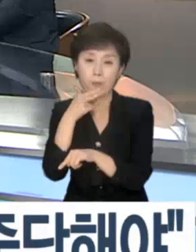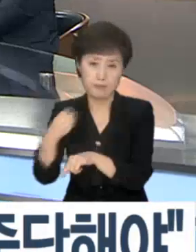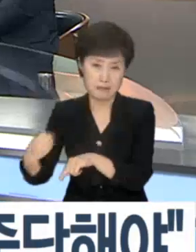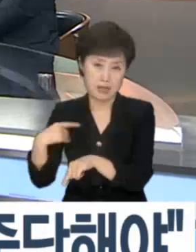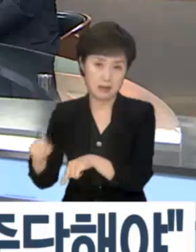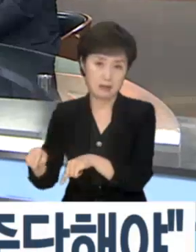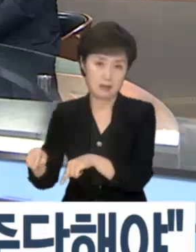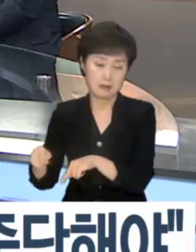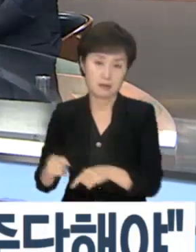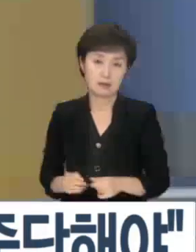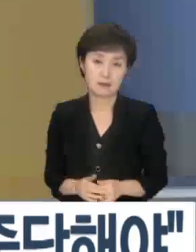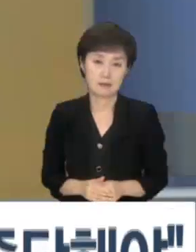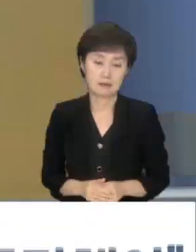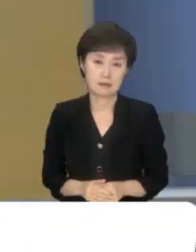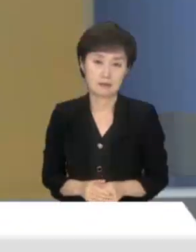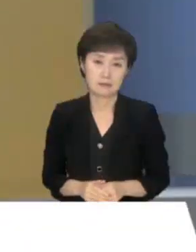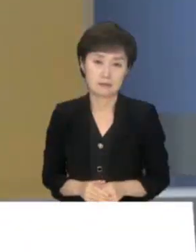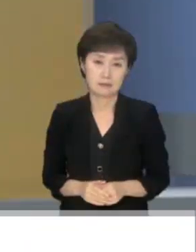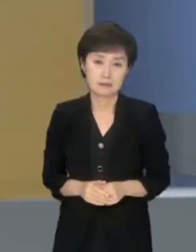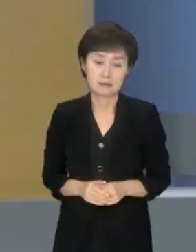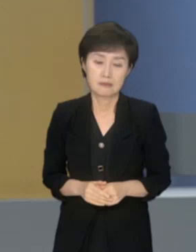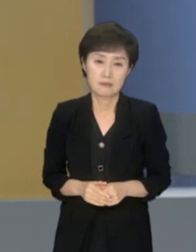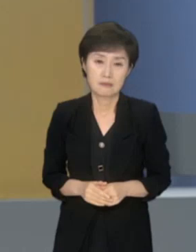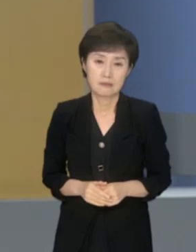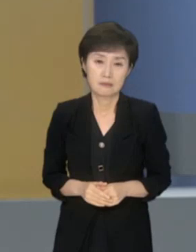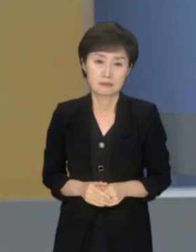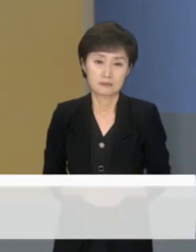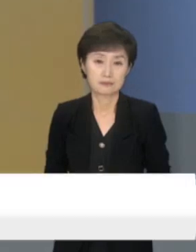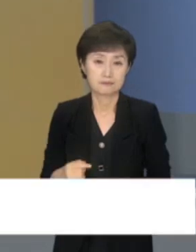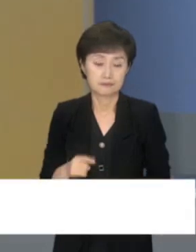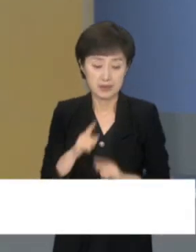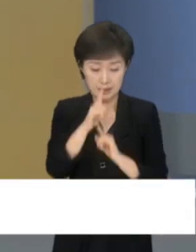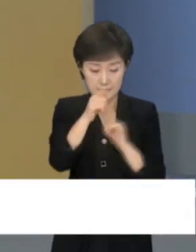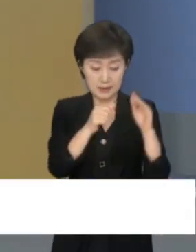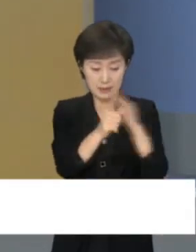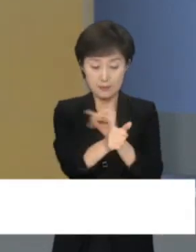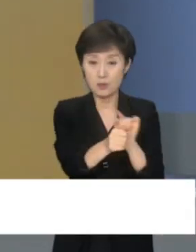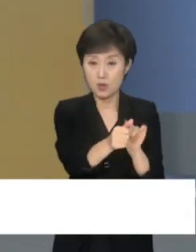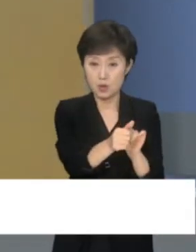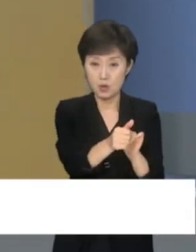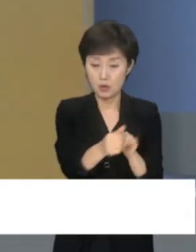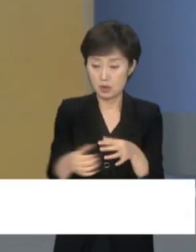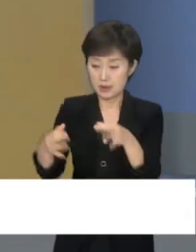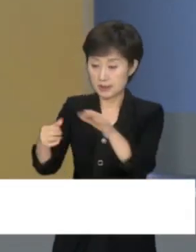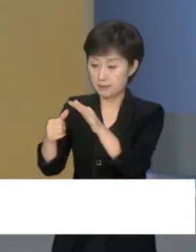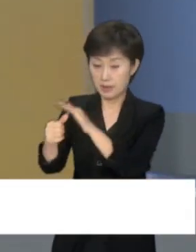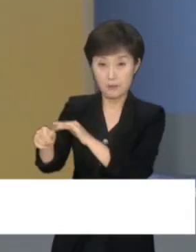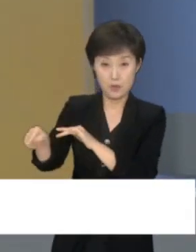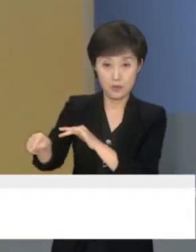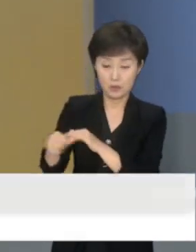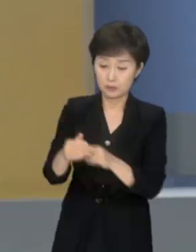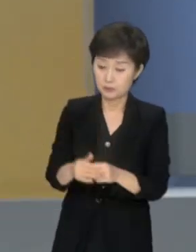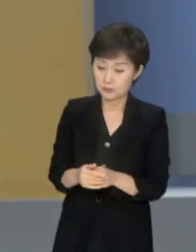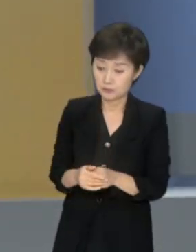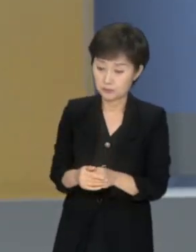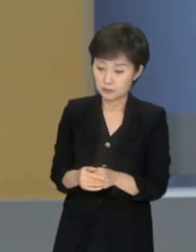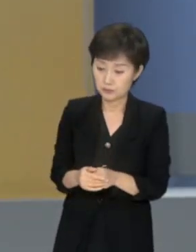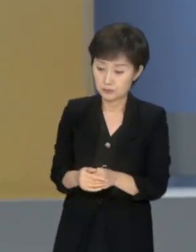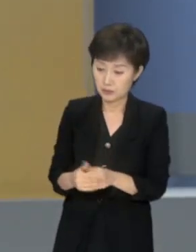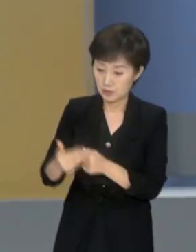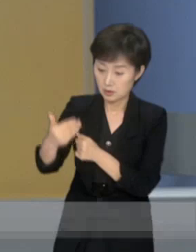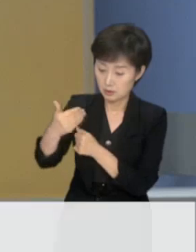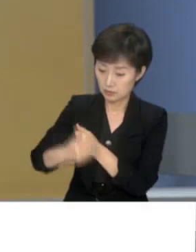밝히긴 했거든요 예 저는 이재명 대표가 김기현 대표의 단식